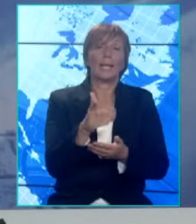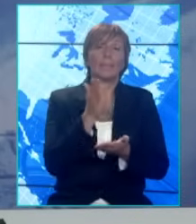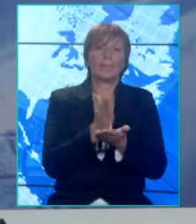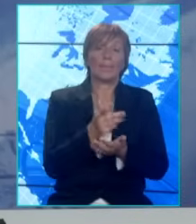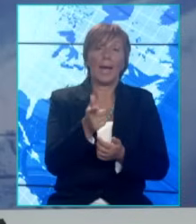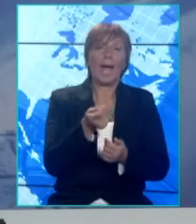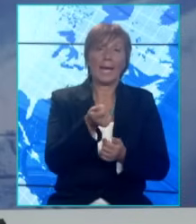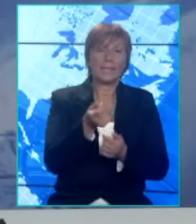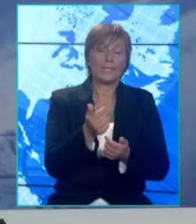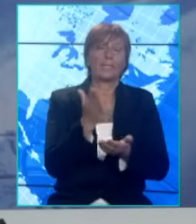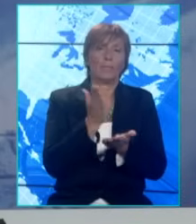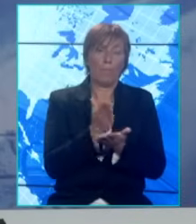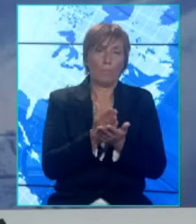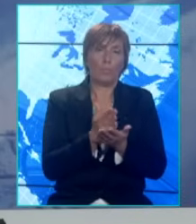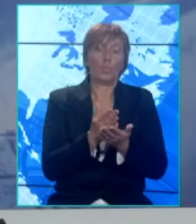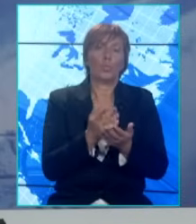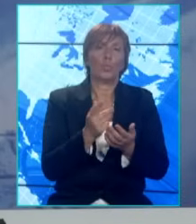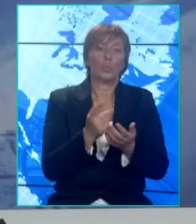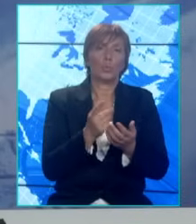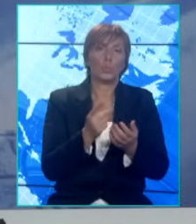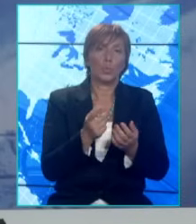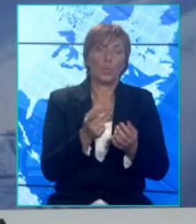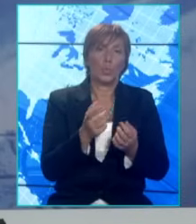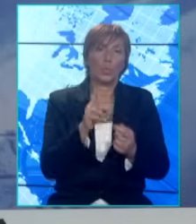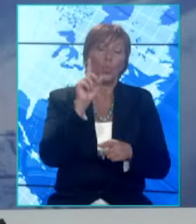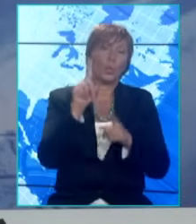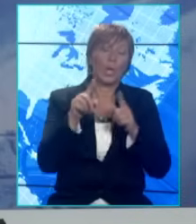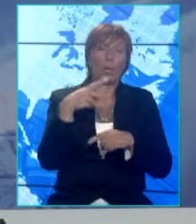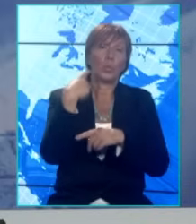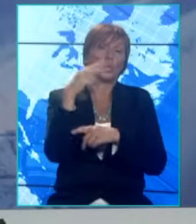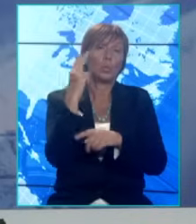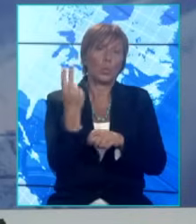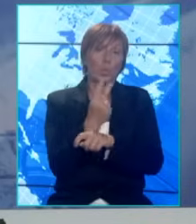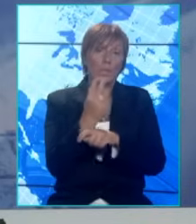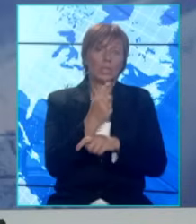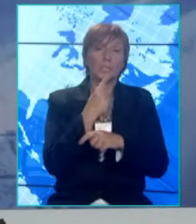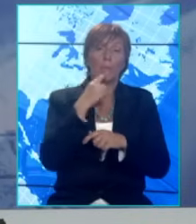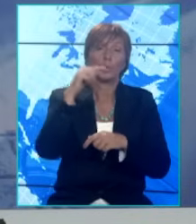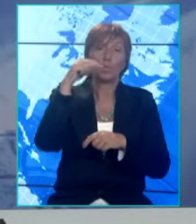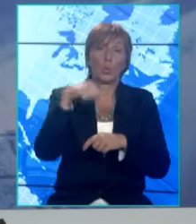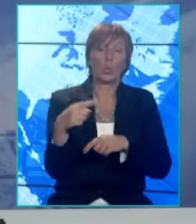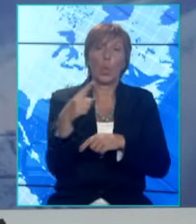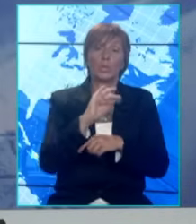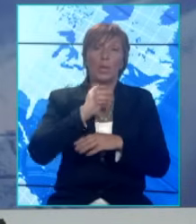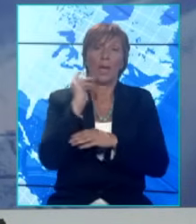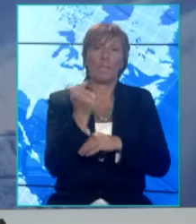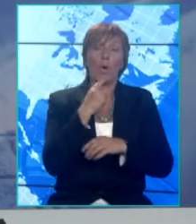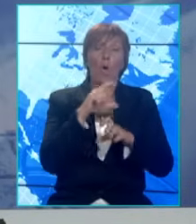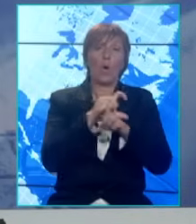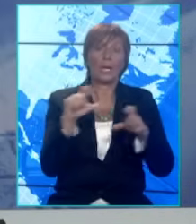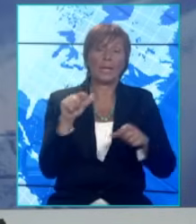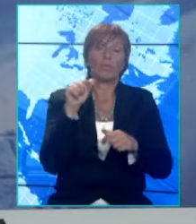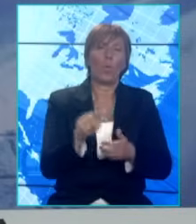postaju operativna, uvjetno rečeno, nekoj drugoj državi sa područja jugoistoka Europe. O krivnji u ovom